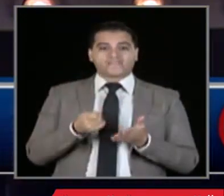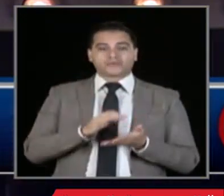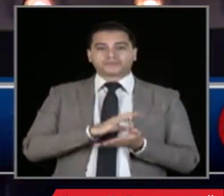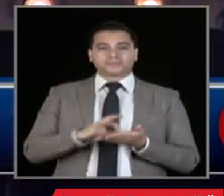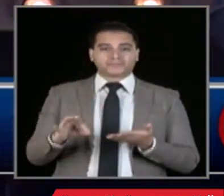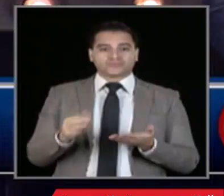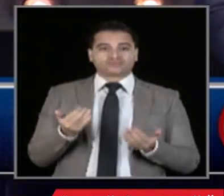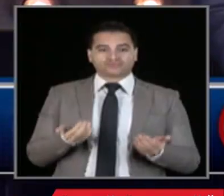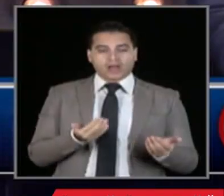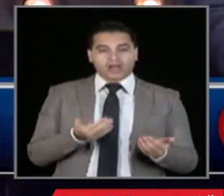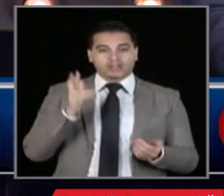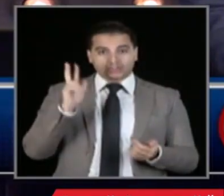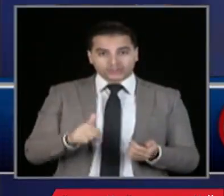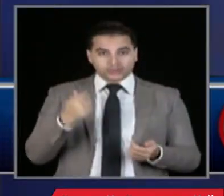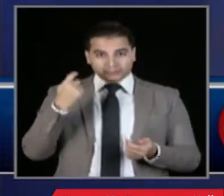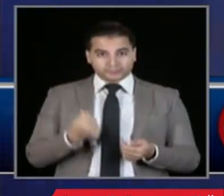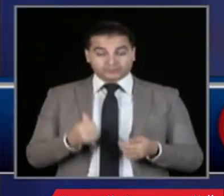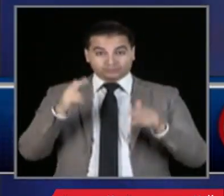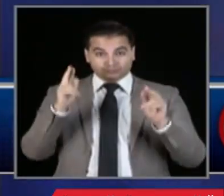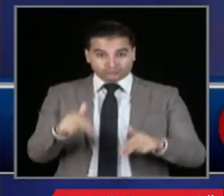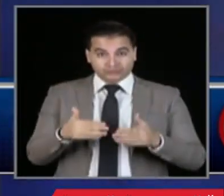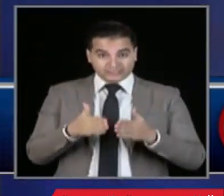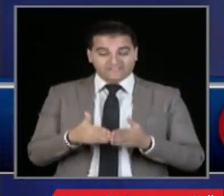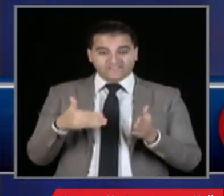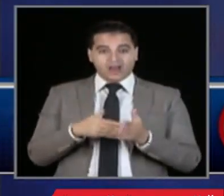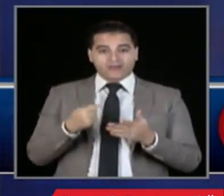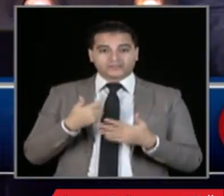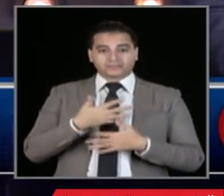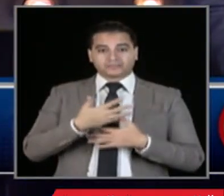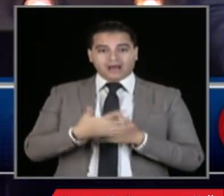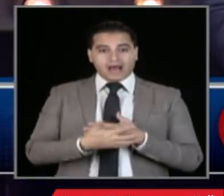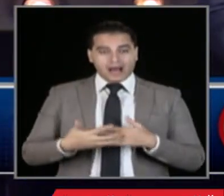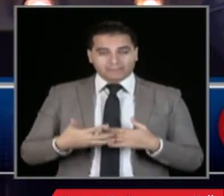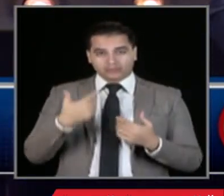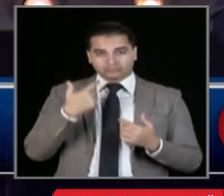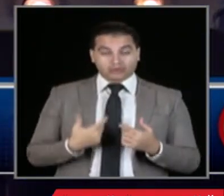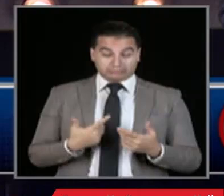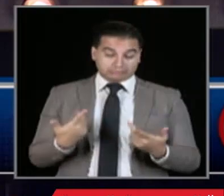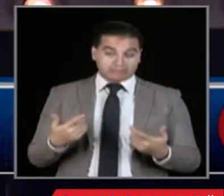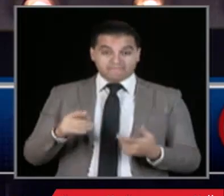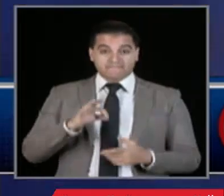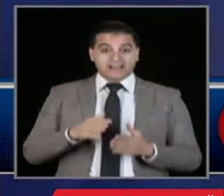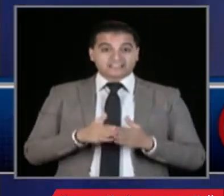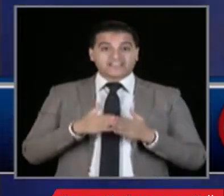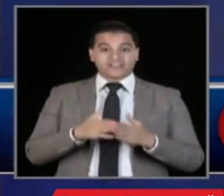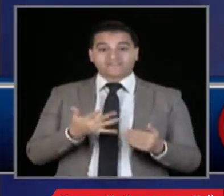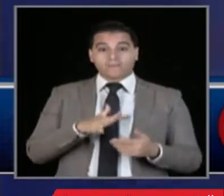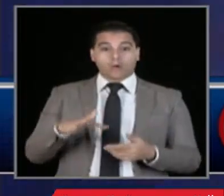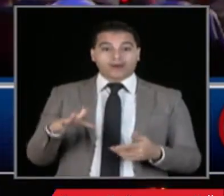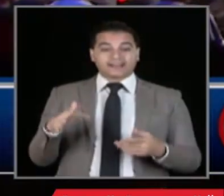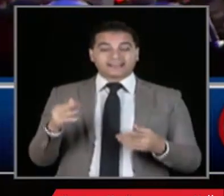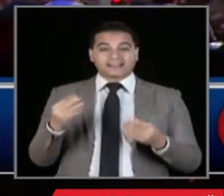عنها هقولك عنها بعد إجابتك. إجابتك محيط الهادي. محيط الهادي، إجابة خاطئة.